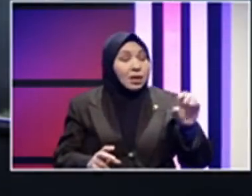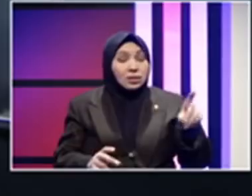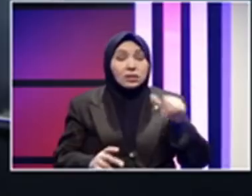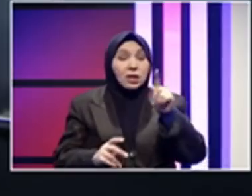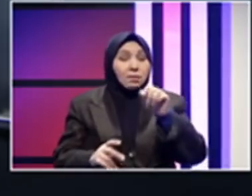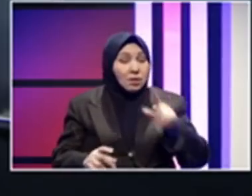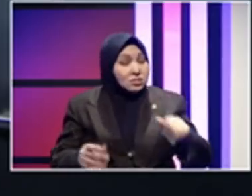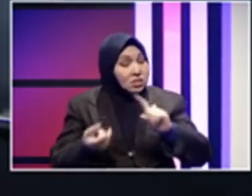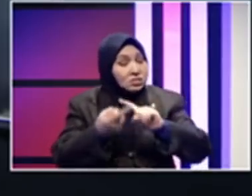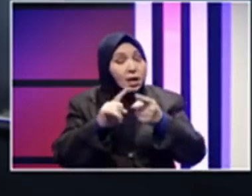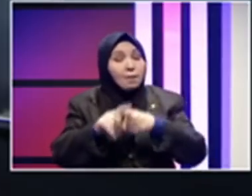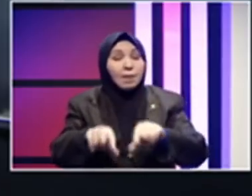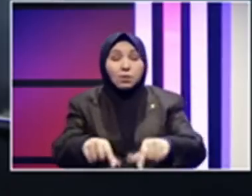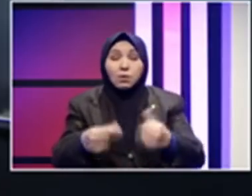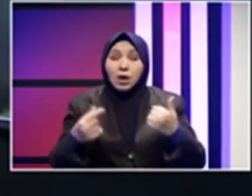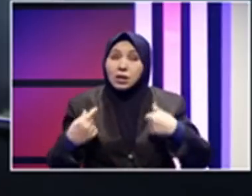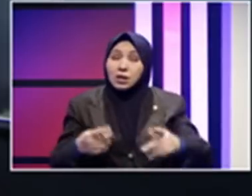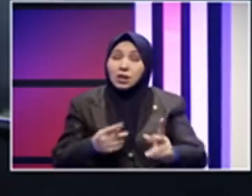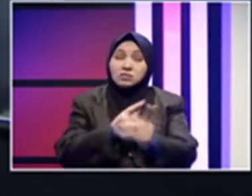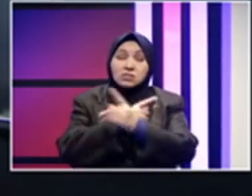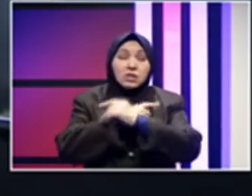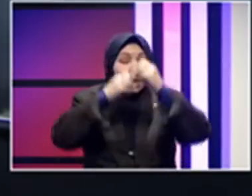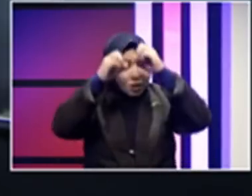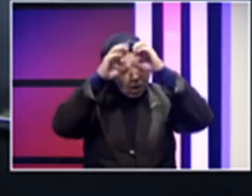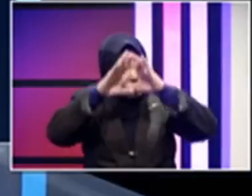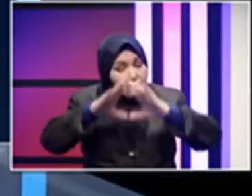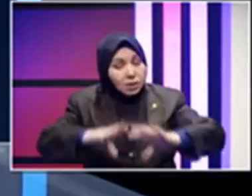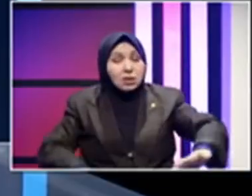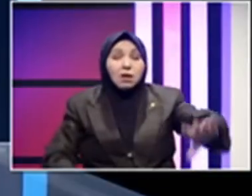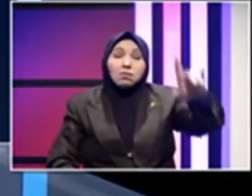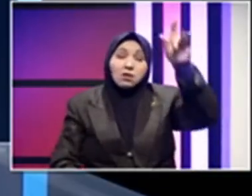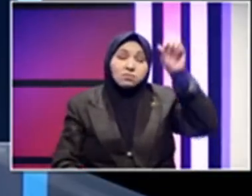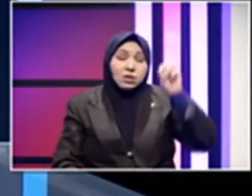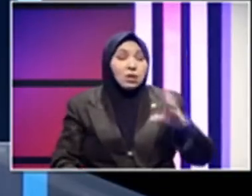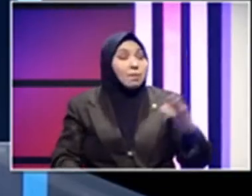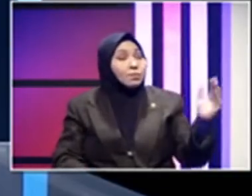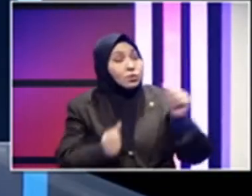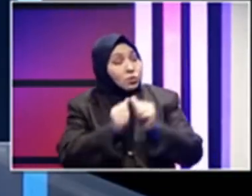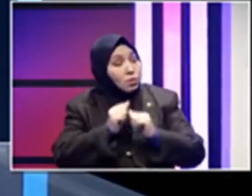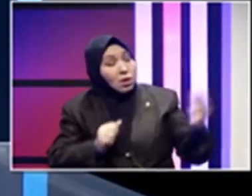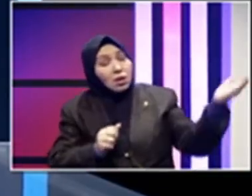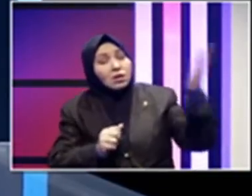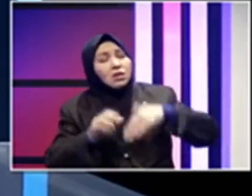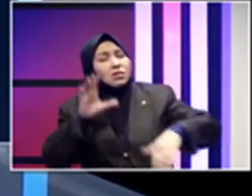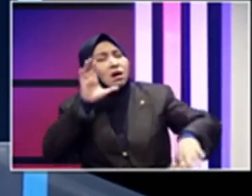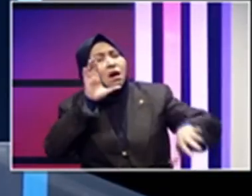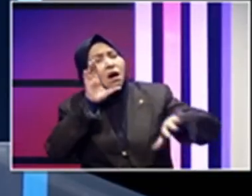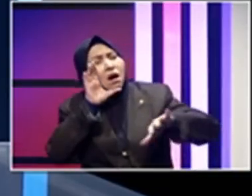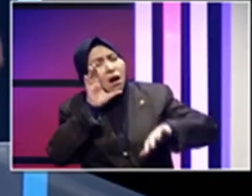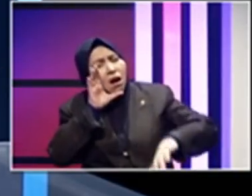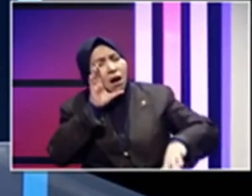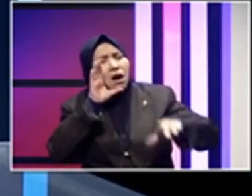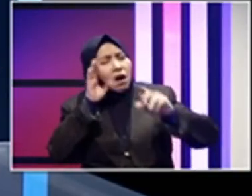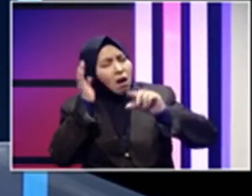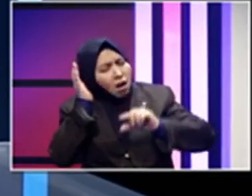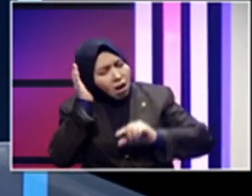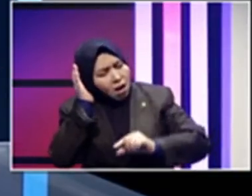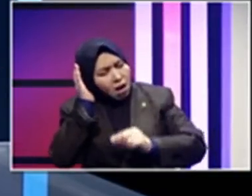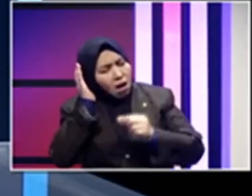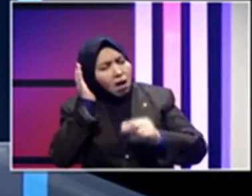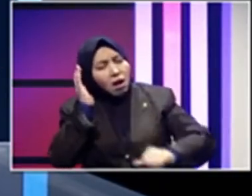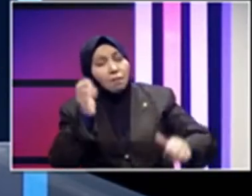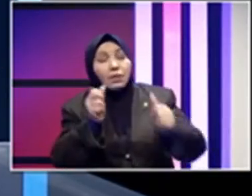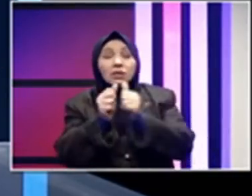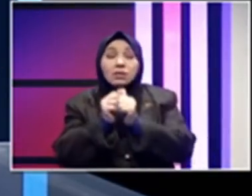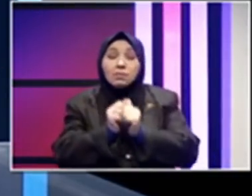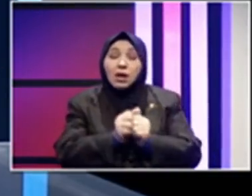puan-puan sahabat Al-Quran yang dikasihi dan dirahmati Allah Subhanahu wa taala. Mari kita gemakan rumah kita dengan sama-sama membaca.